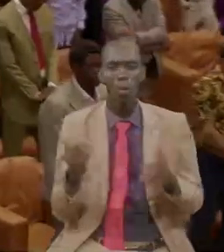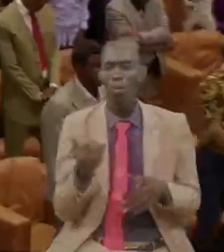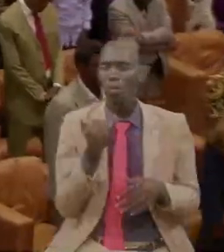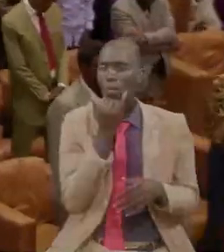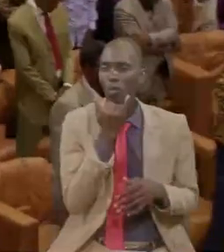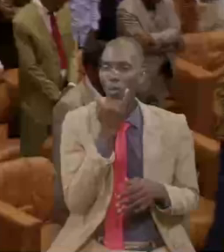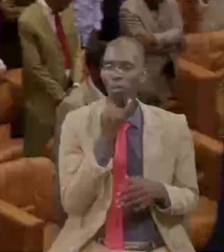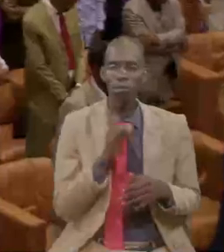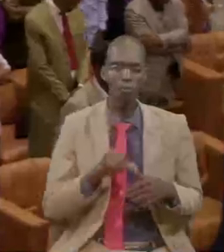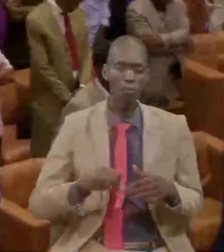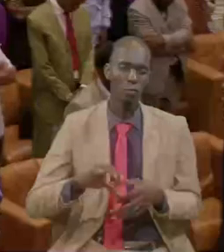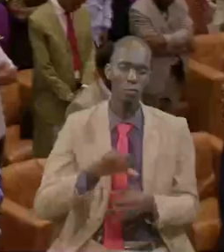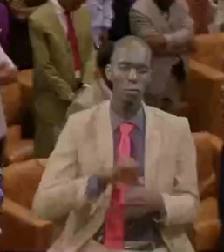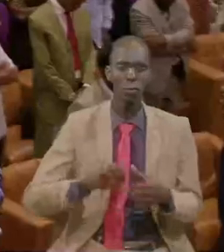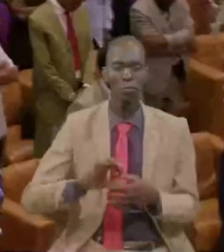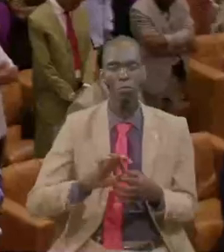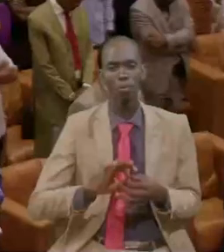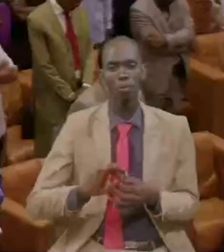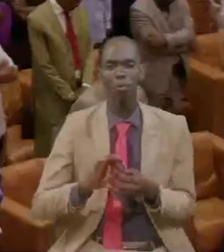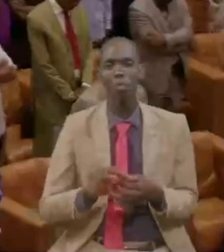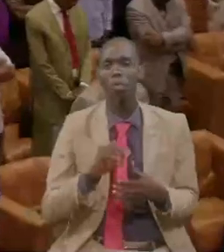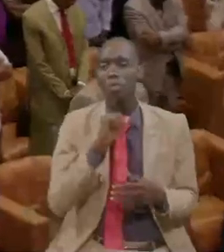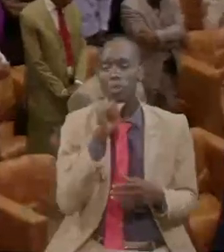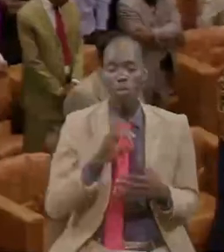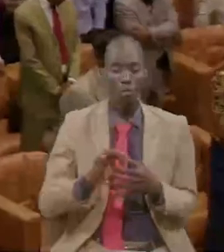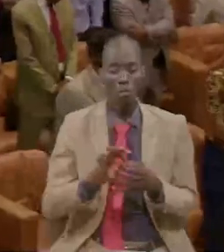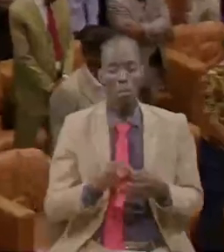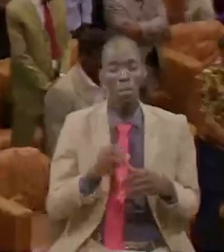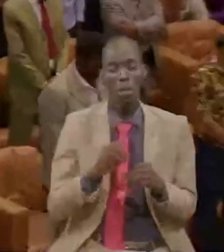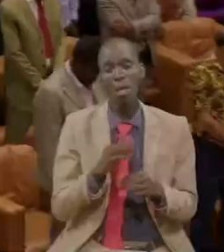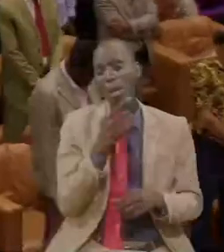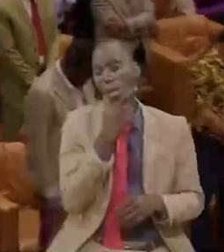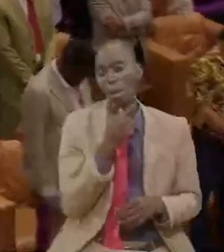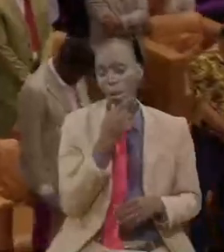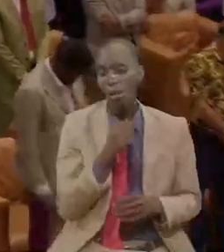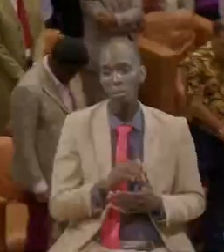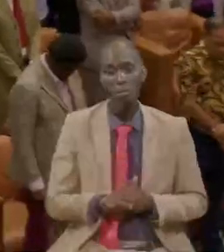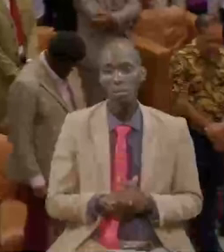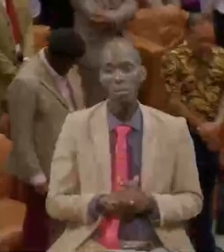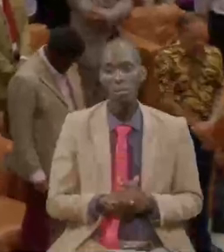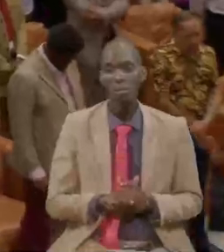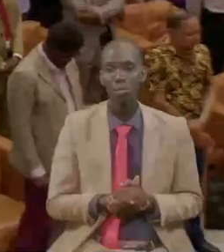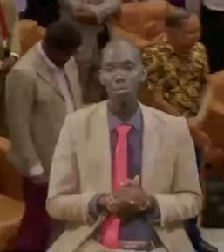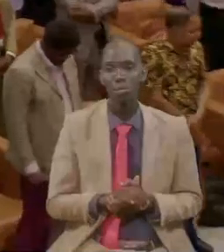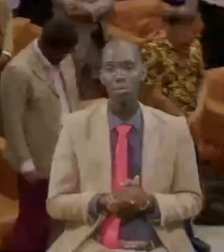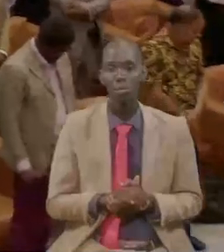Une communion parfaite, pas une communion d'hypocrisie.